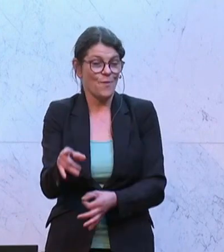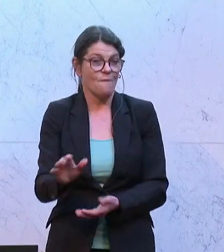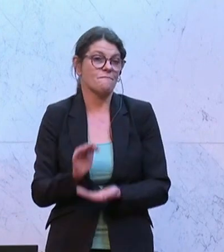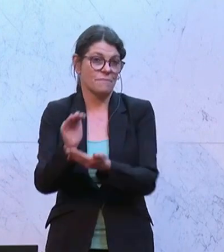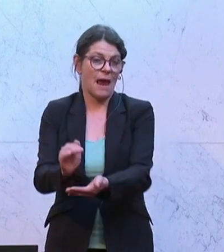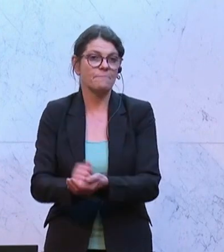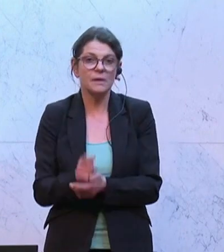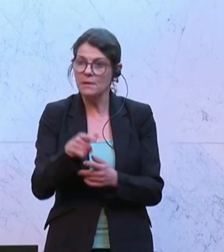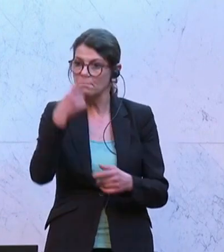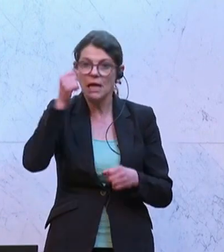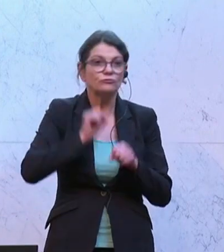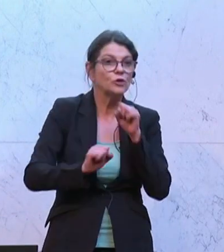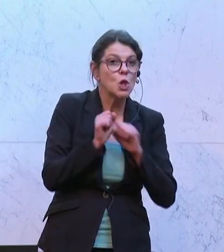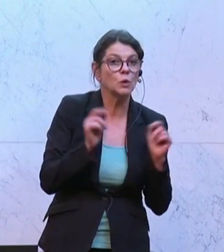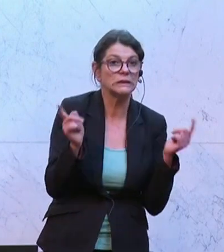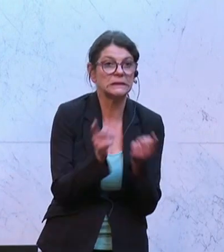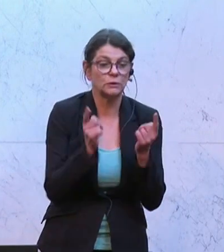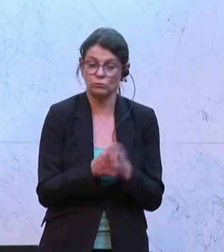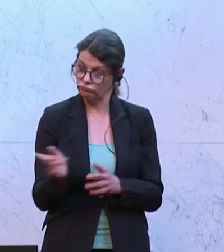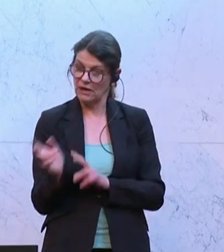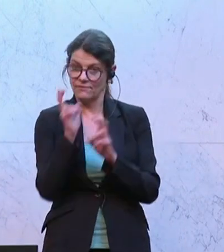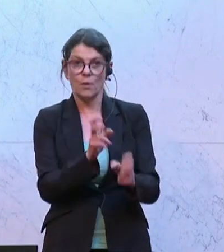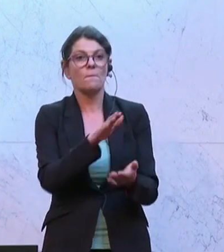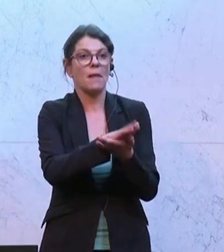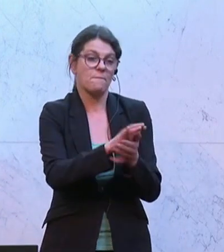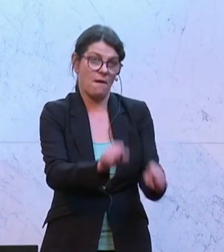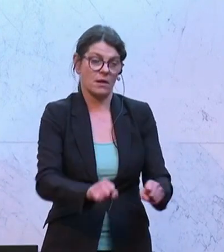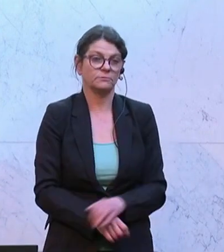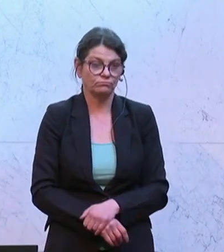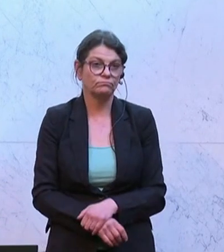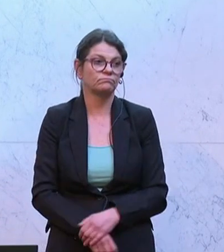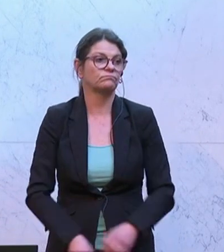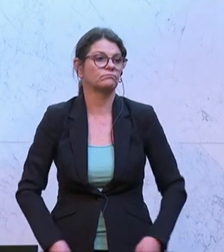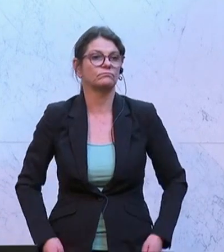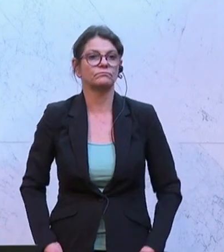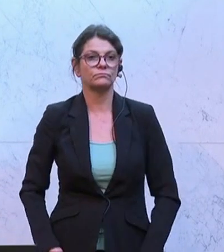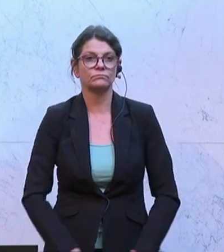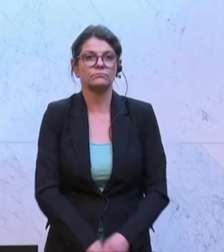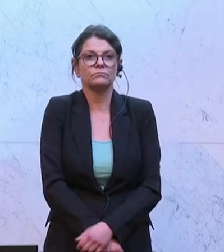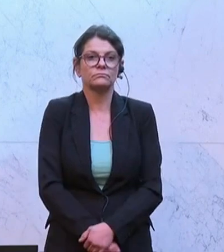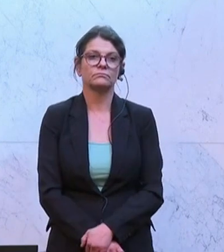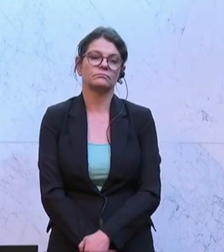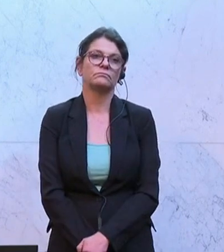damit Menschen in Notsituationen in ihren Wohnungen bleiben können.